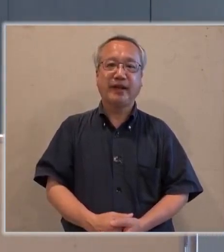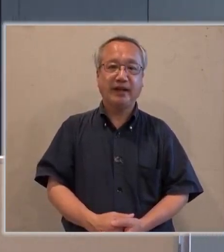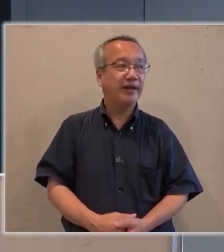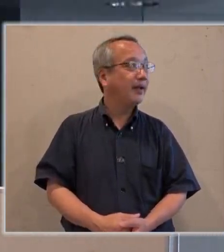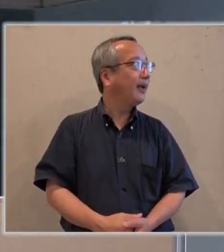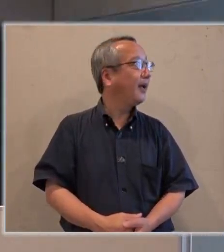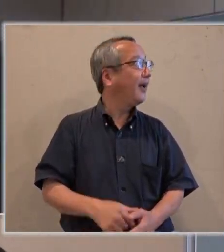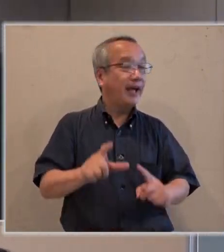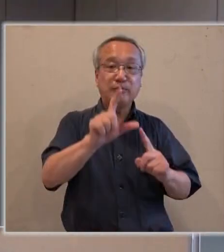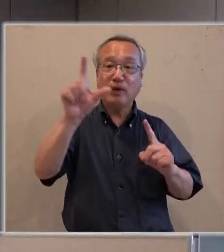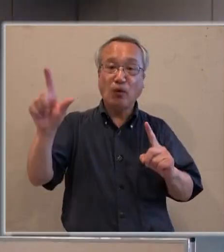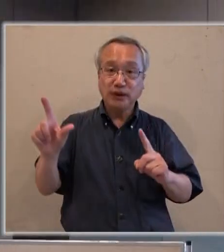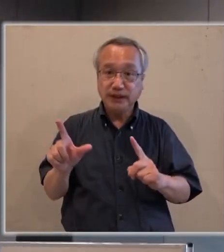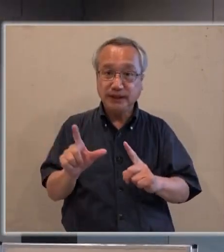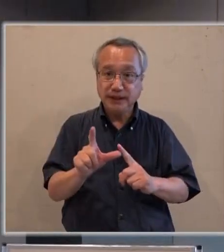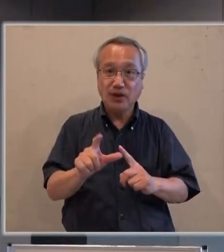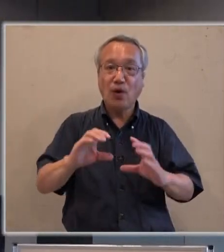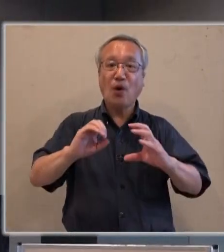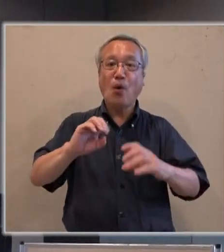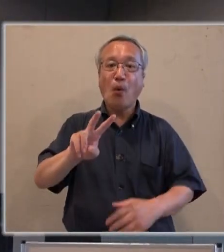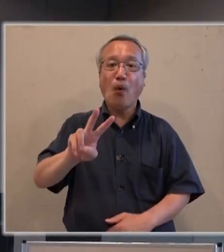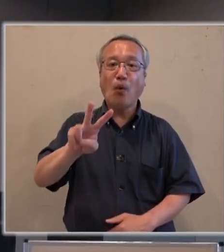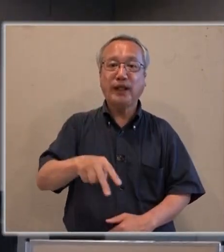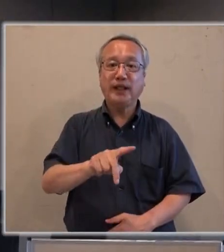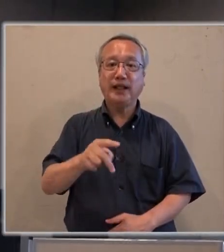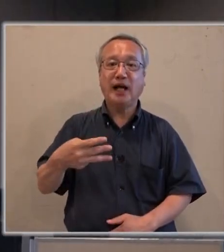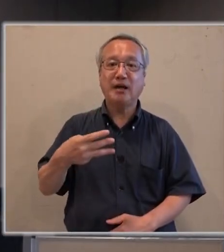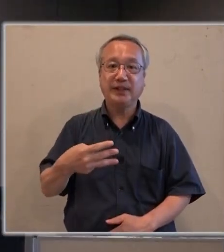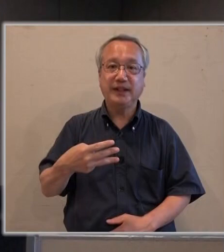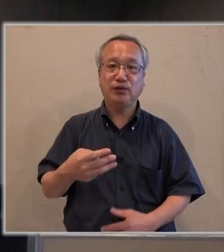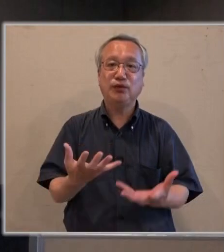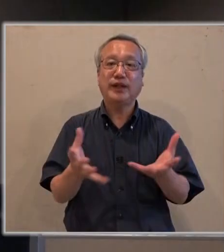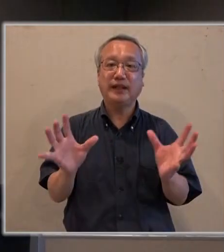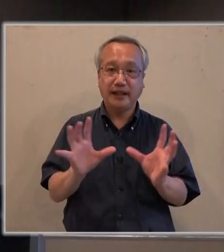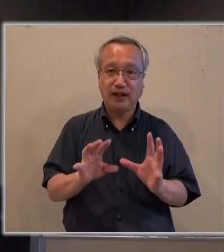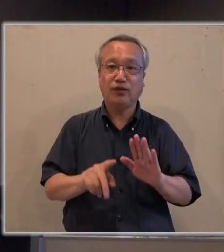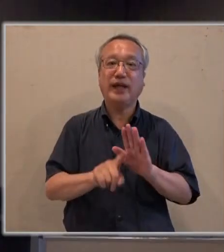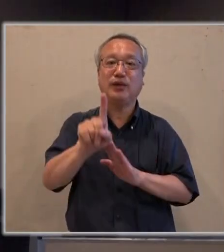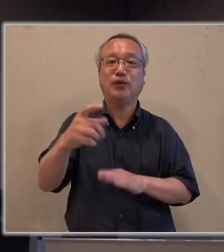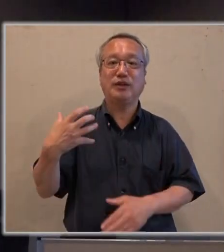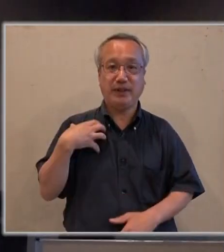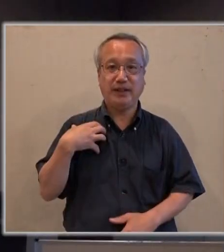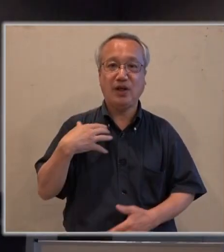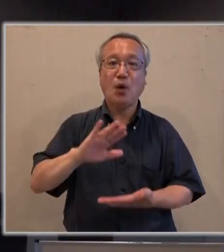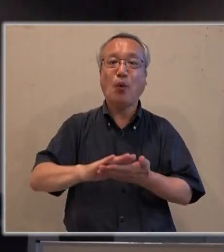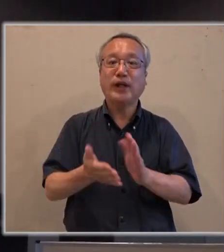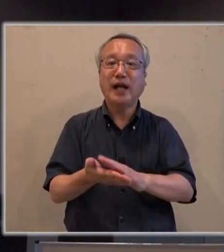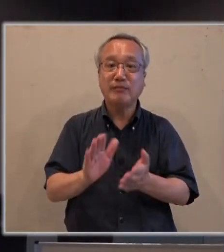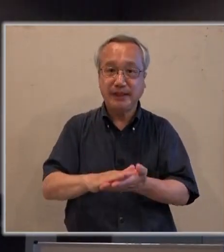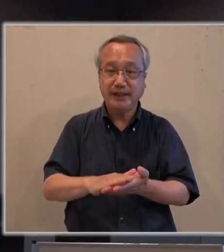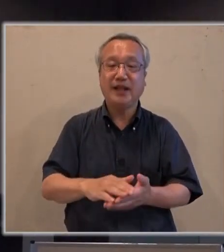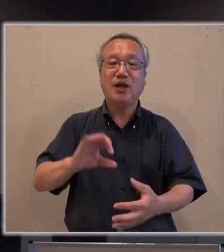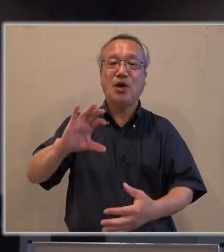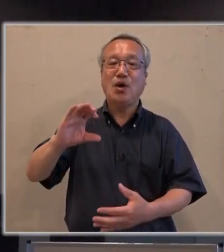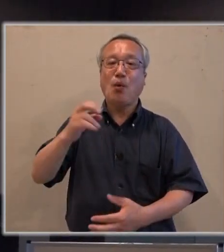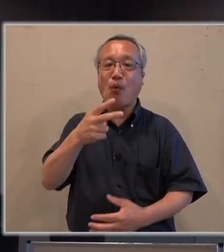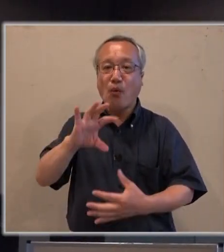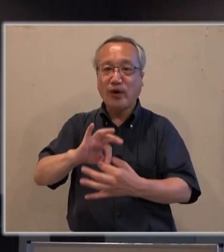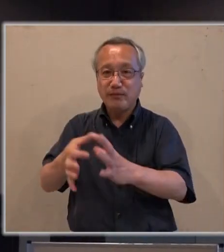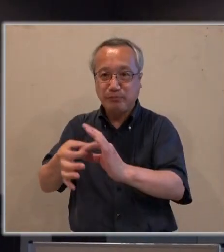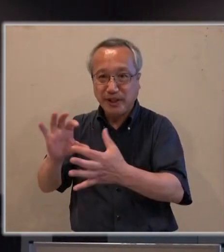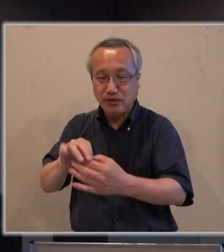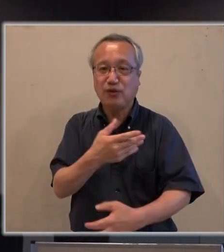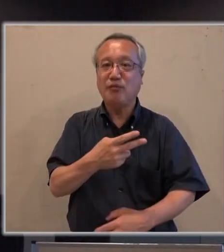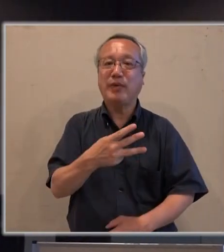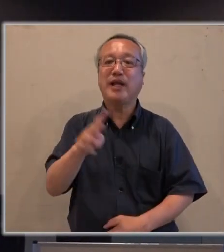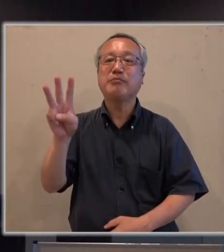NPO 法人折り紙という団体で理事長をしています鈴木のりひこと申します。折り紙とはオリンピック・パラリンピックに学